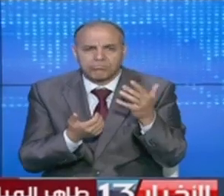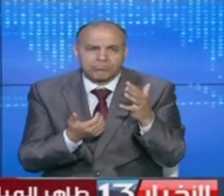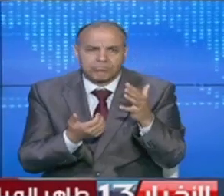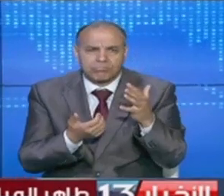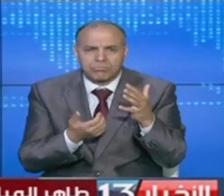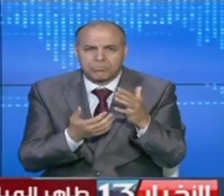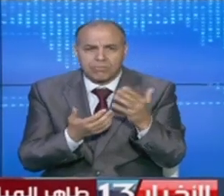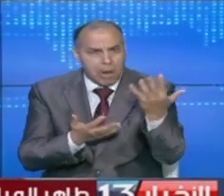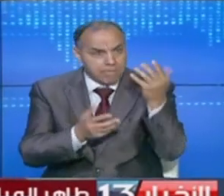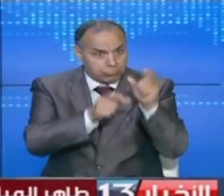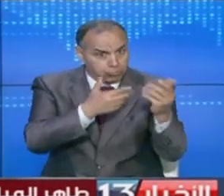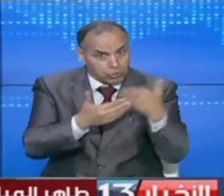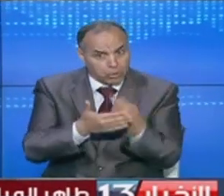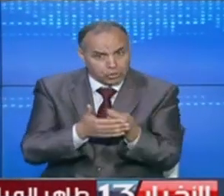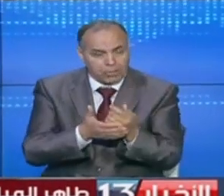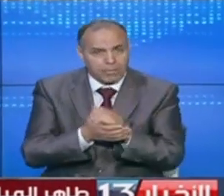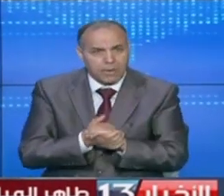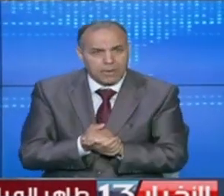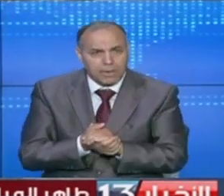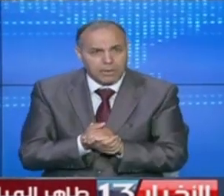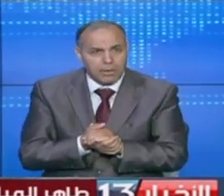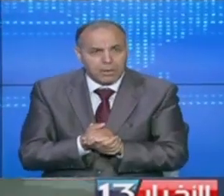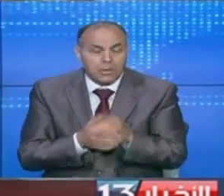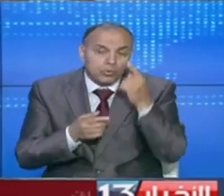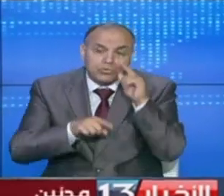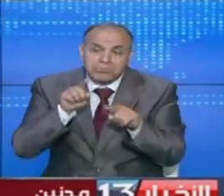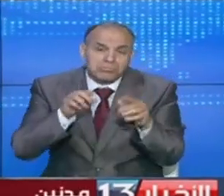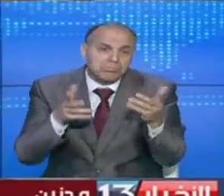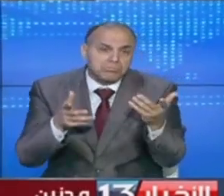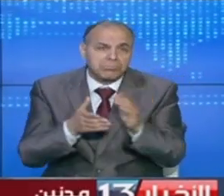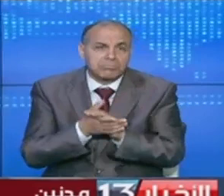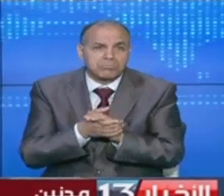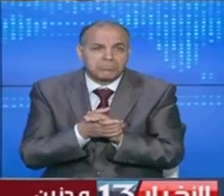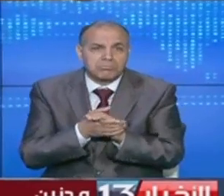يعني اليوم مع اقبال من المواطنين والله الشارع